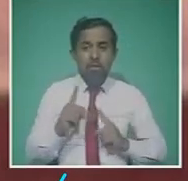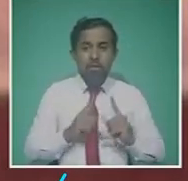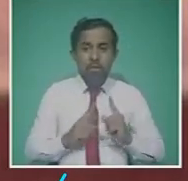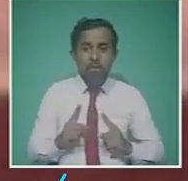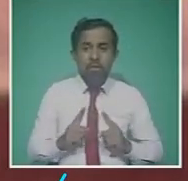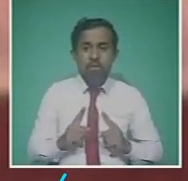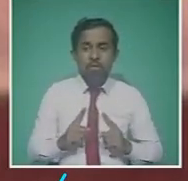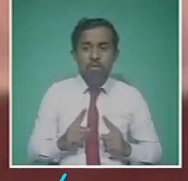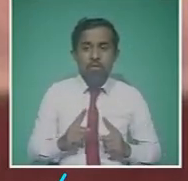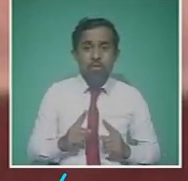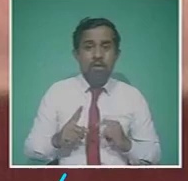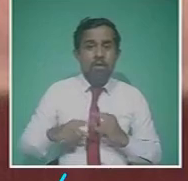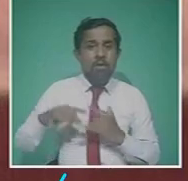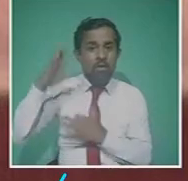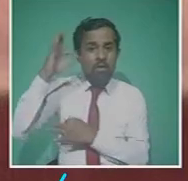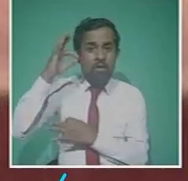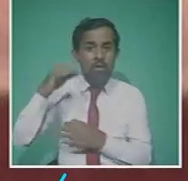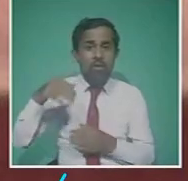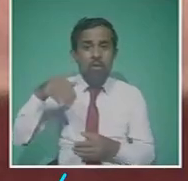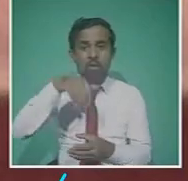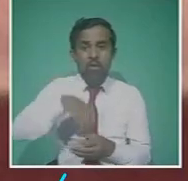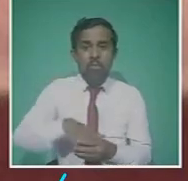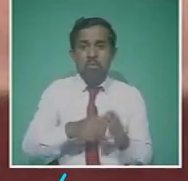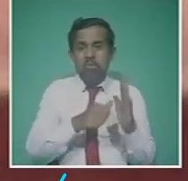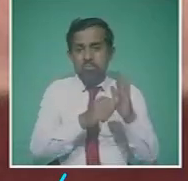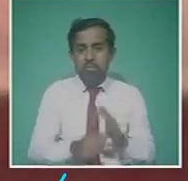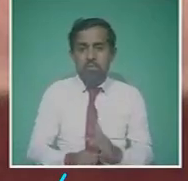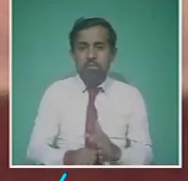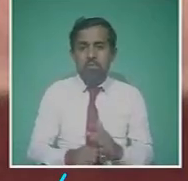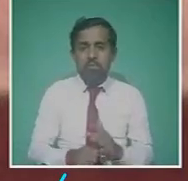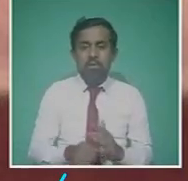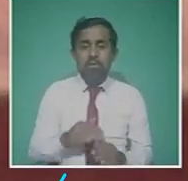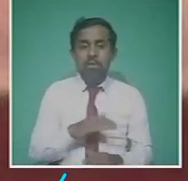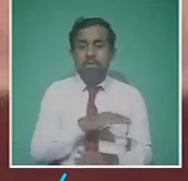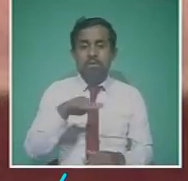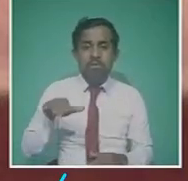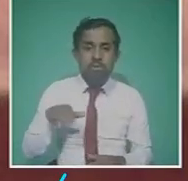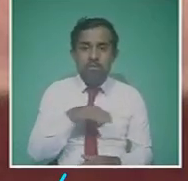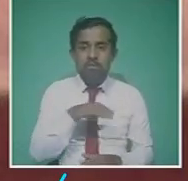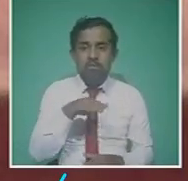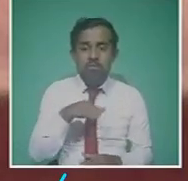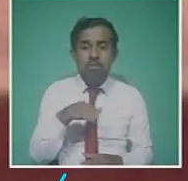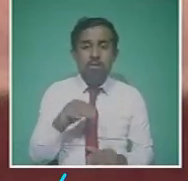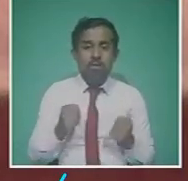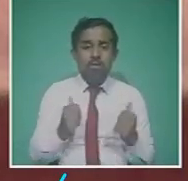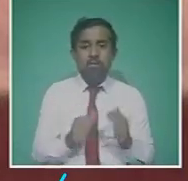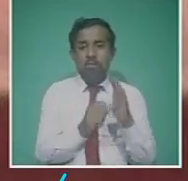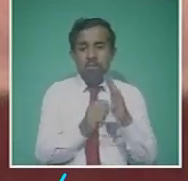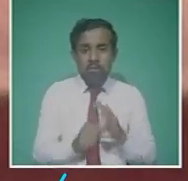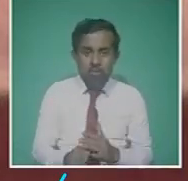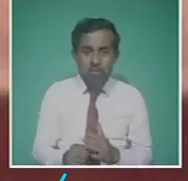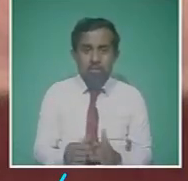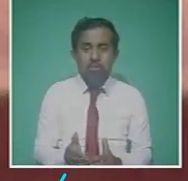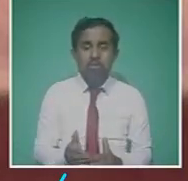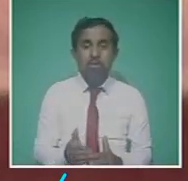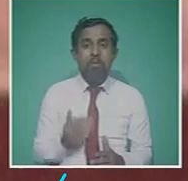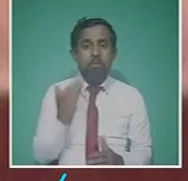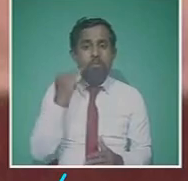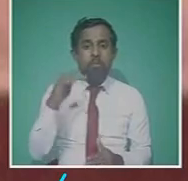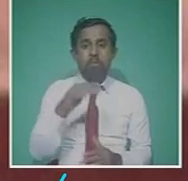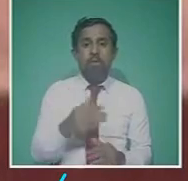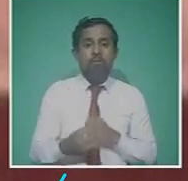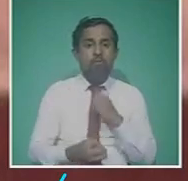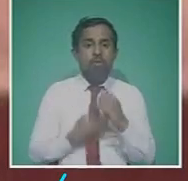මං හිතන්නේ විශ්වවිද්‍යාල පද්ධතිය අඩපණ කරමින් සමාජයේ ජන ජීවිතය අඩපණ කරමින් මිනිස්සුන්ට